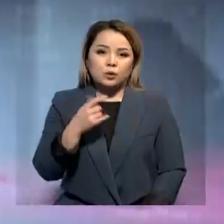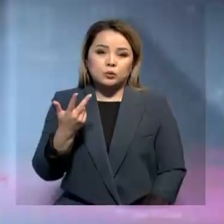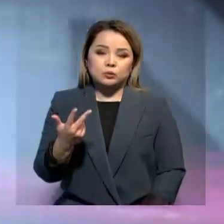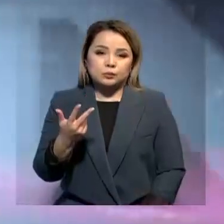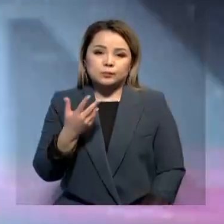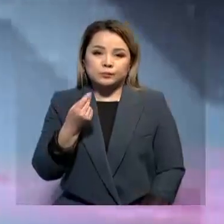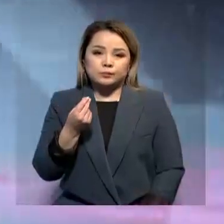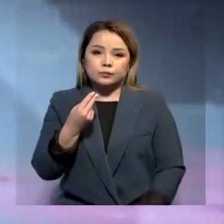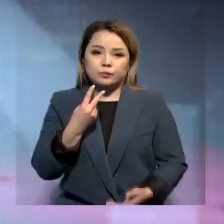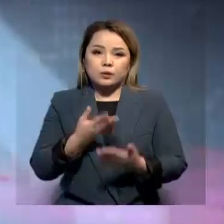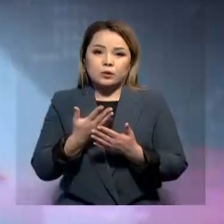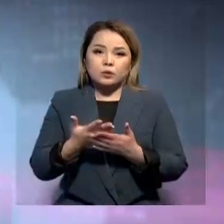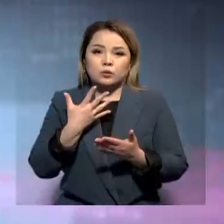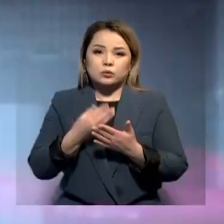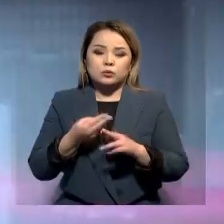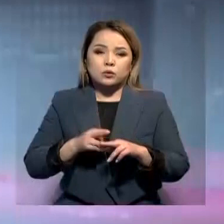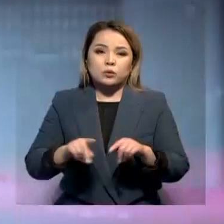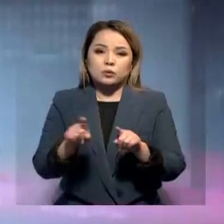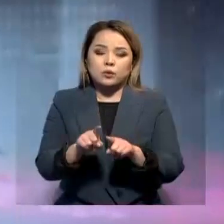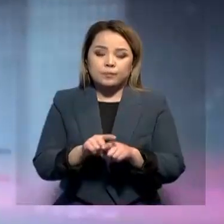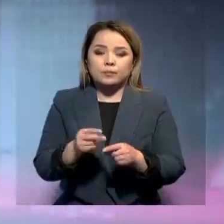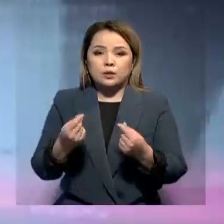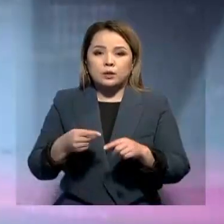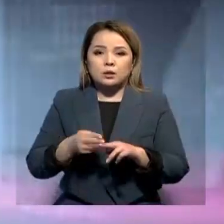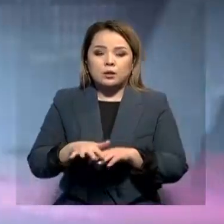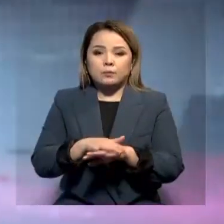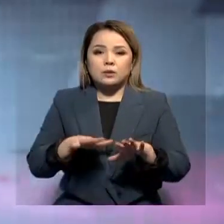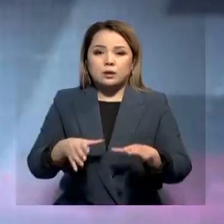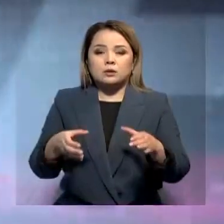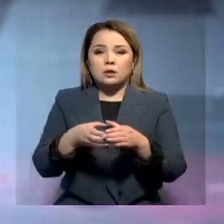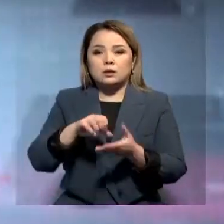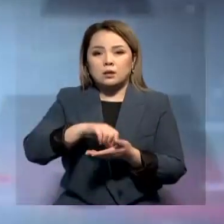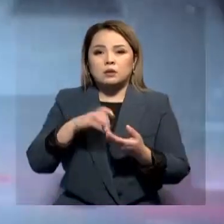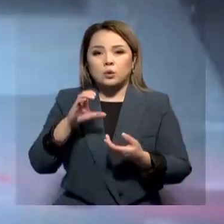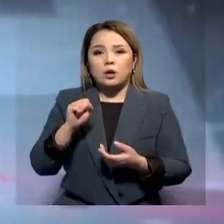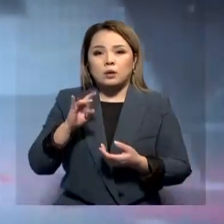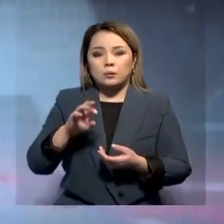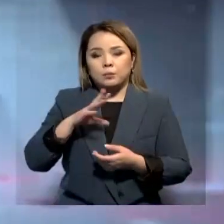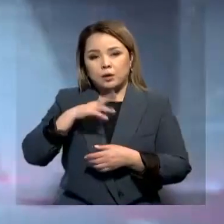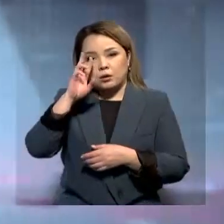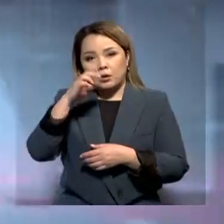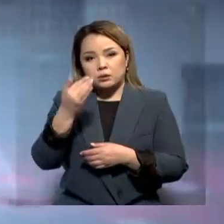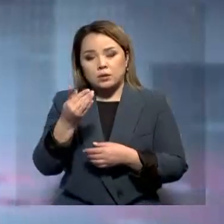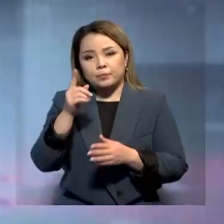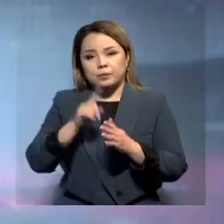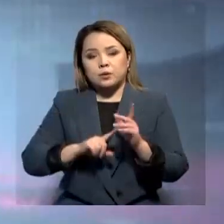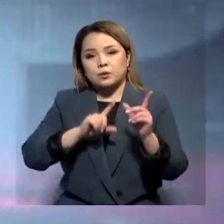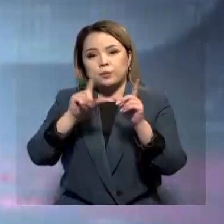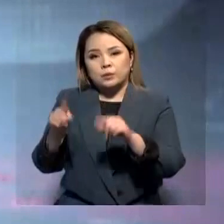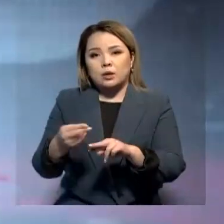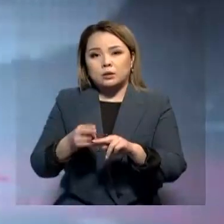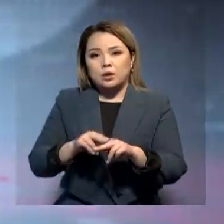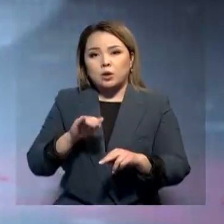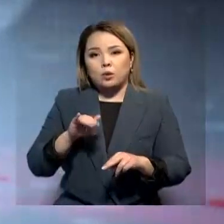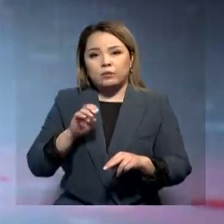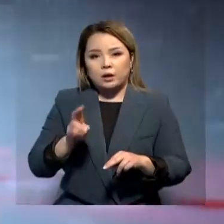Қазақстандықтар үшін қажылық сапардың шығына заяды. Бас мүфти Наурызбай қажы Тағанұлы Сауд Арабиясы корольдігінің қажылық және өмірі министрі